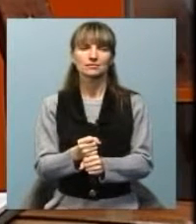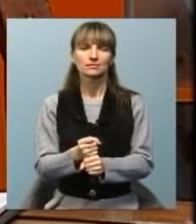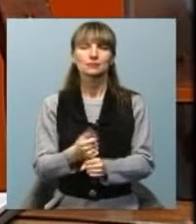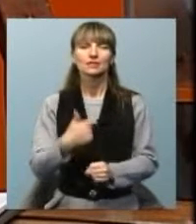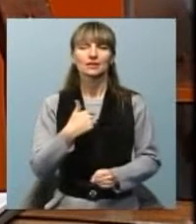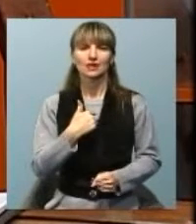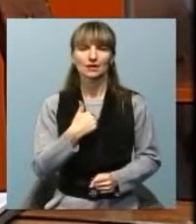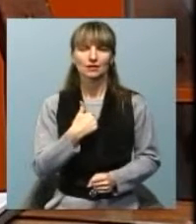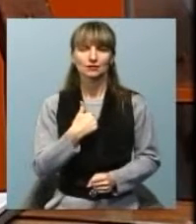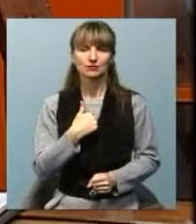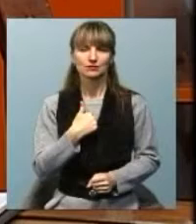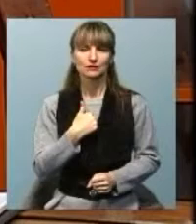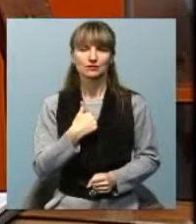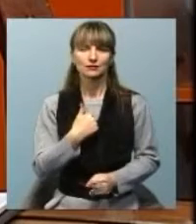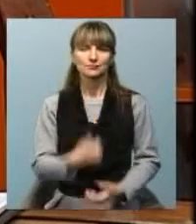Я...